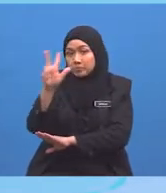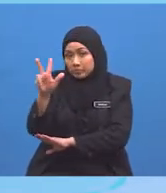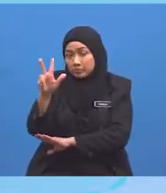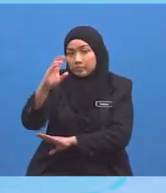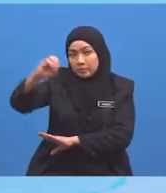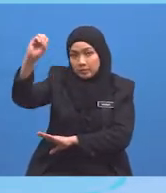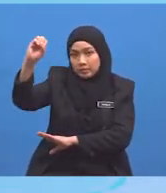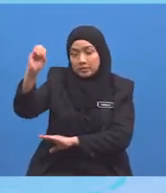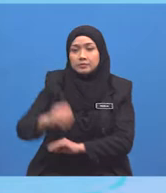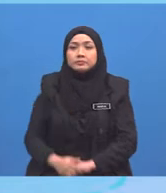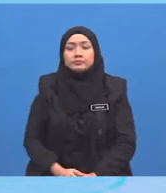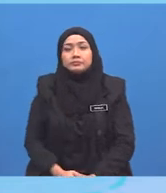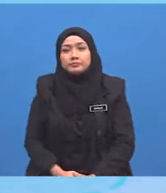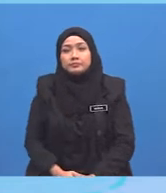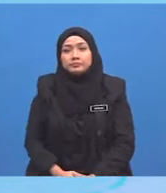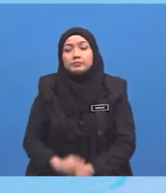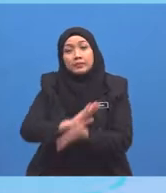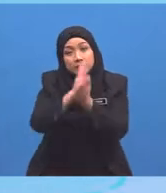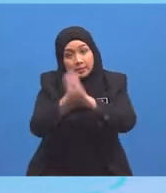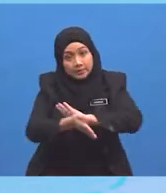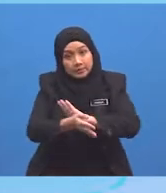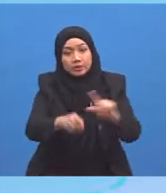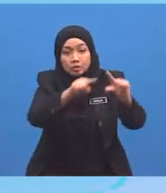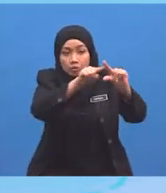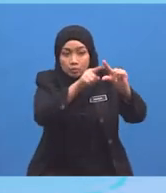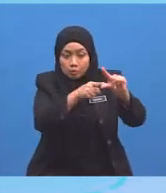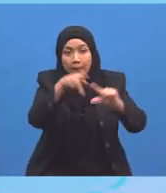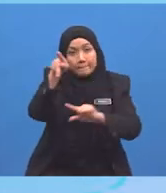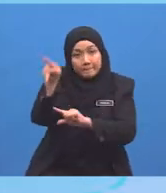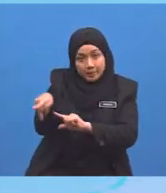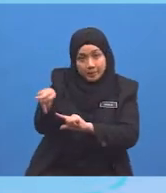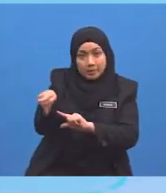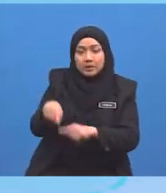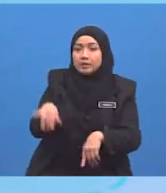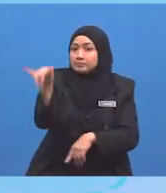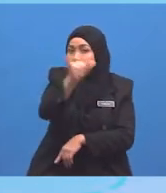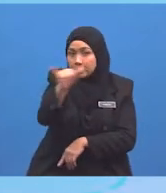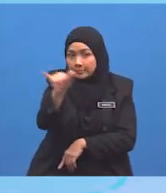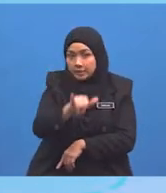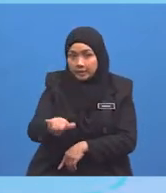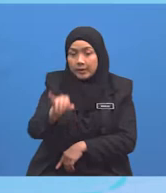133 darjah. Maka, sudut P adalah bersamaan dengan